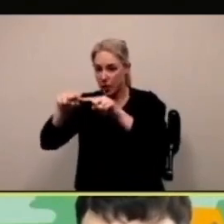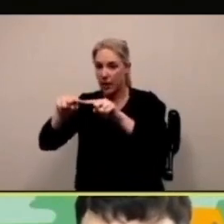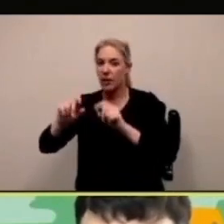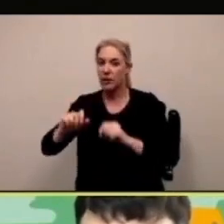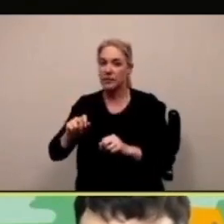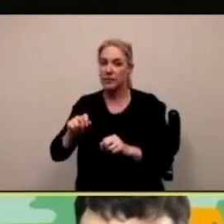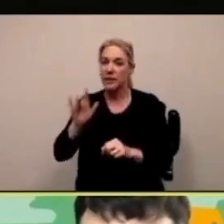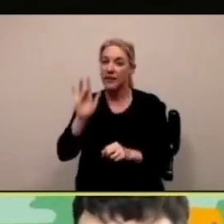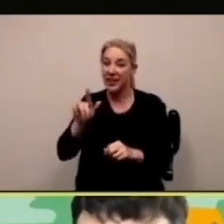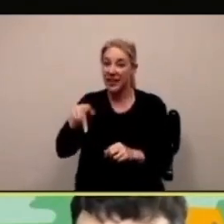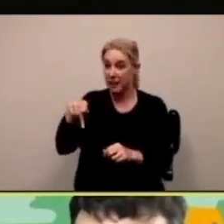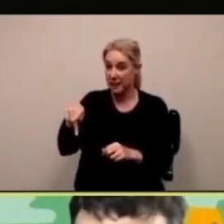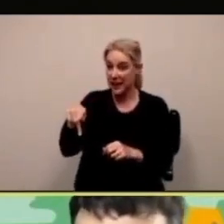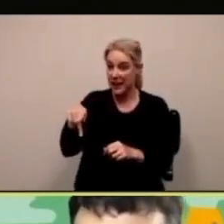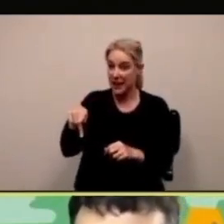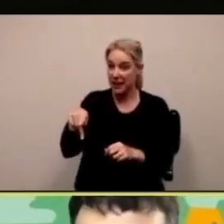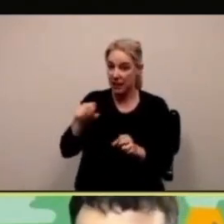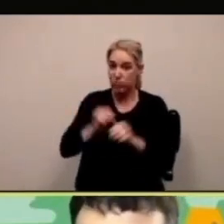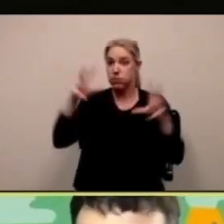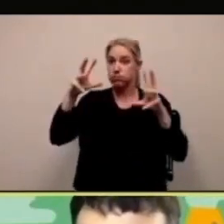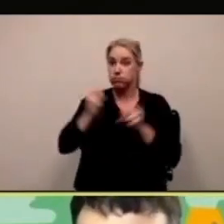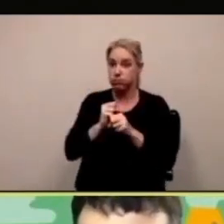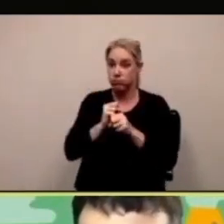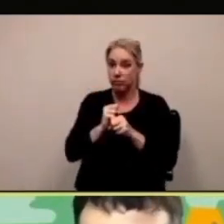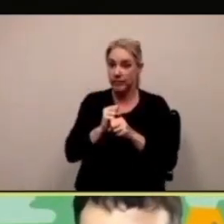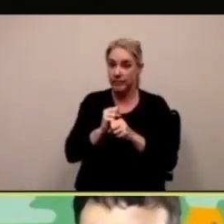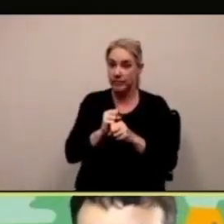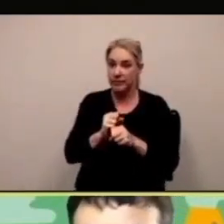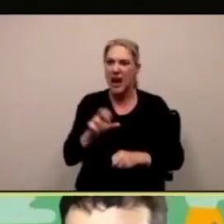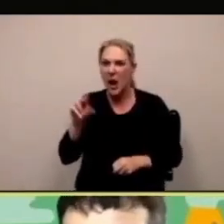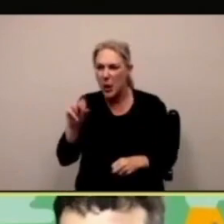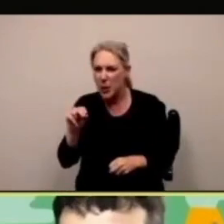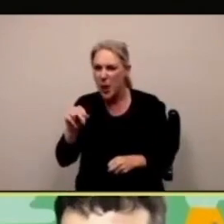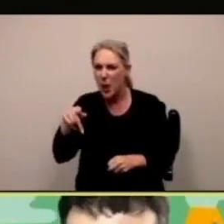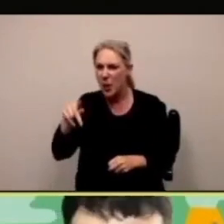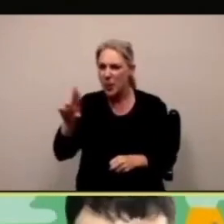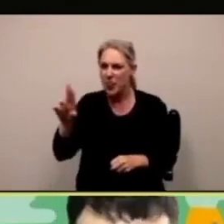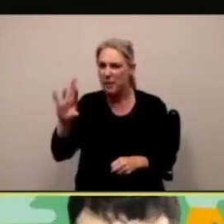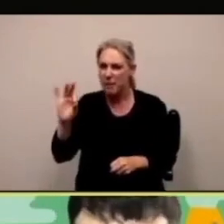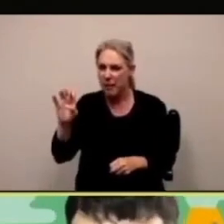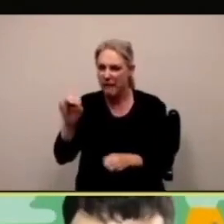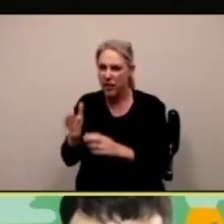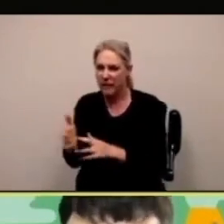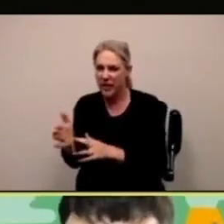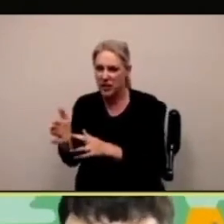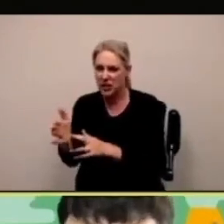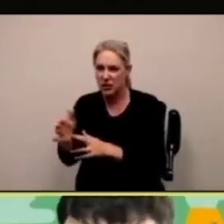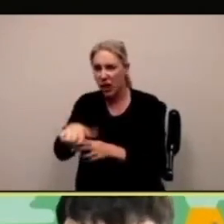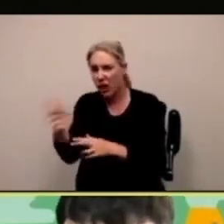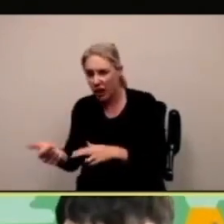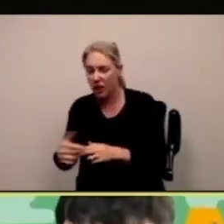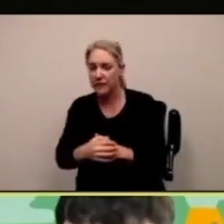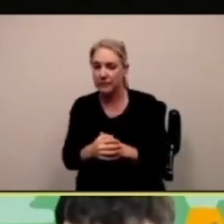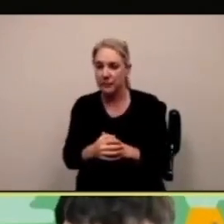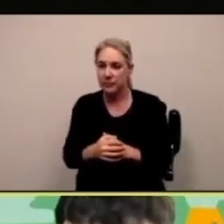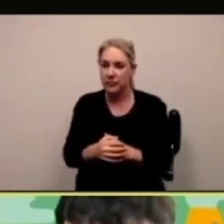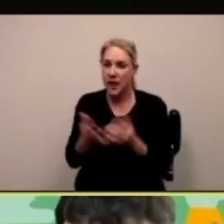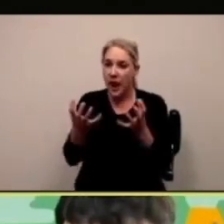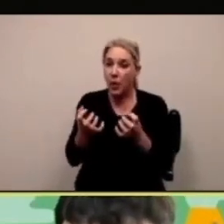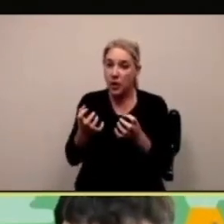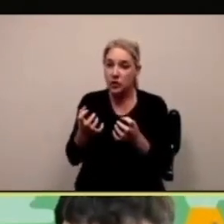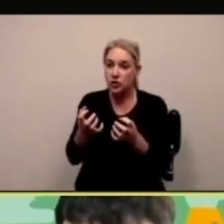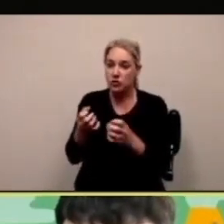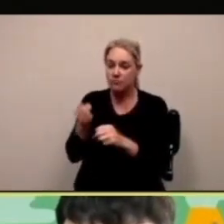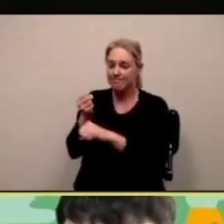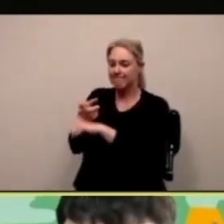ではと違うブロックをあといろんな形で導入してこういうゲームをするとここでBをというボタン